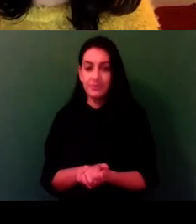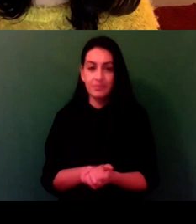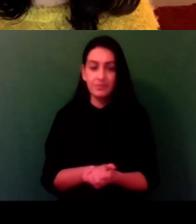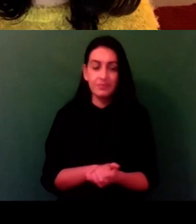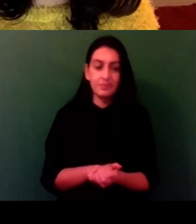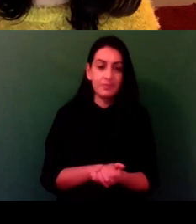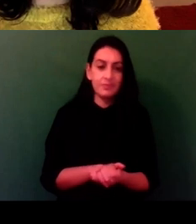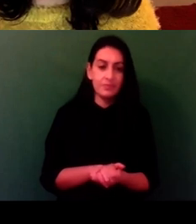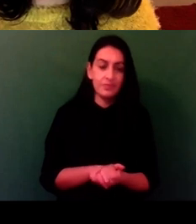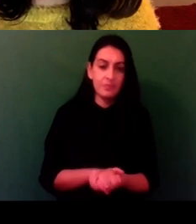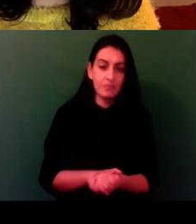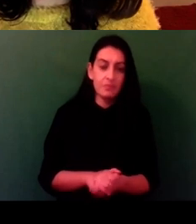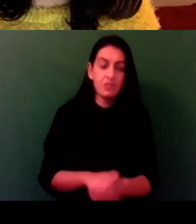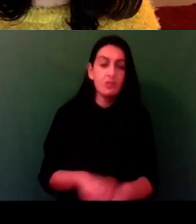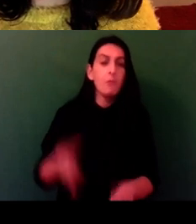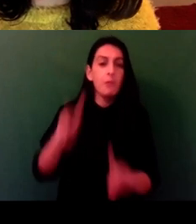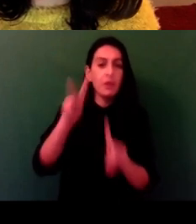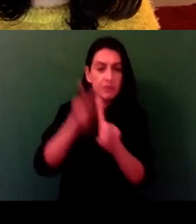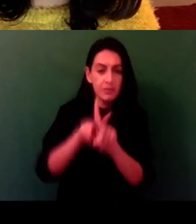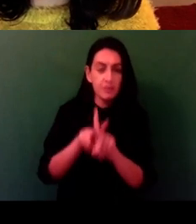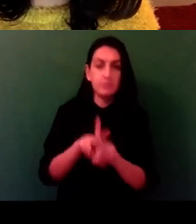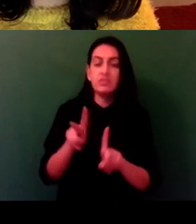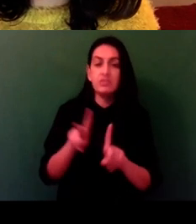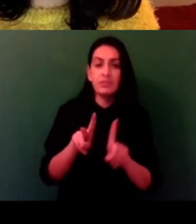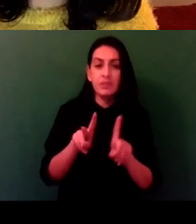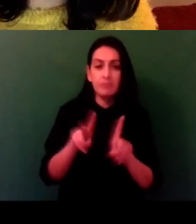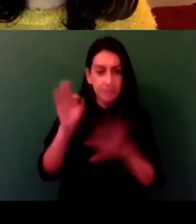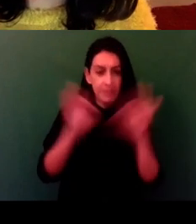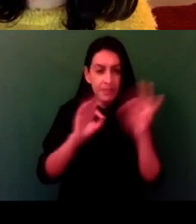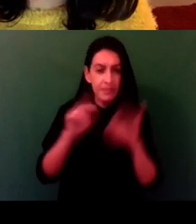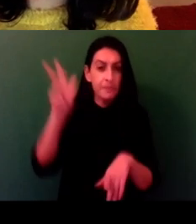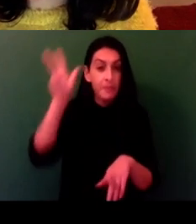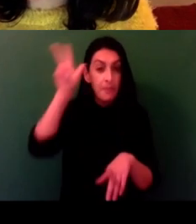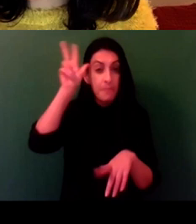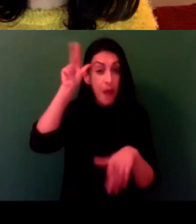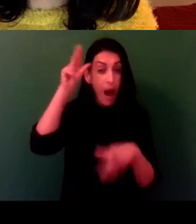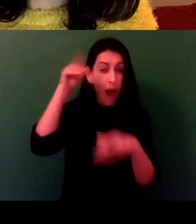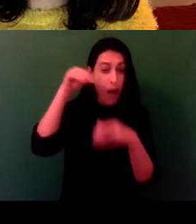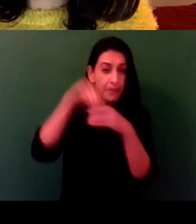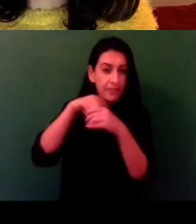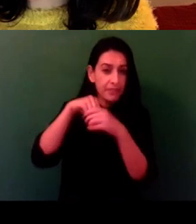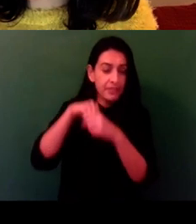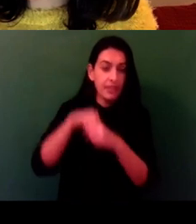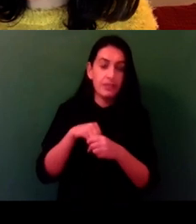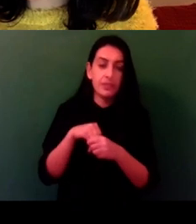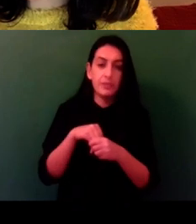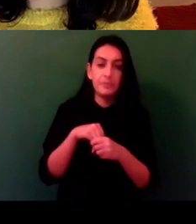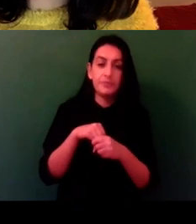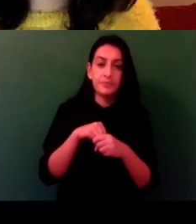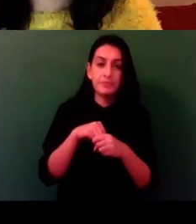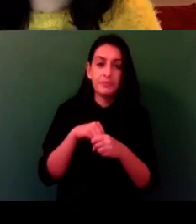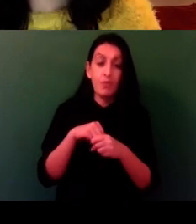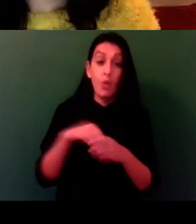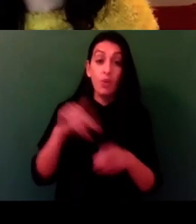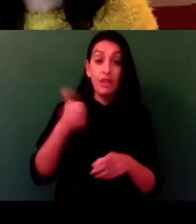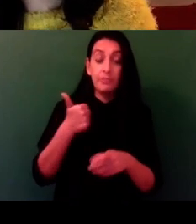Katılımcı tasarım süreçlerinin Amerika'daki, Amerika Birleşik Devletleri'ndeki kurucularından biri olan ve en önde gelen isimlerinden biri olan